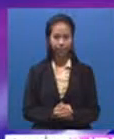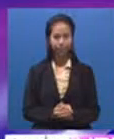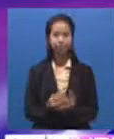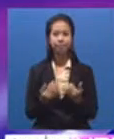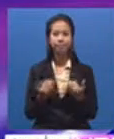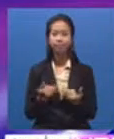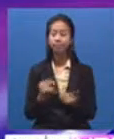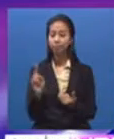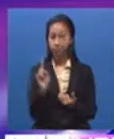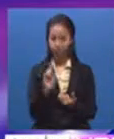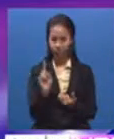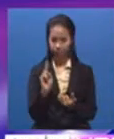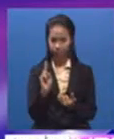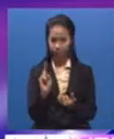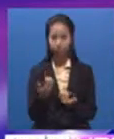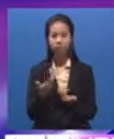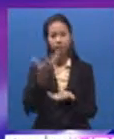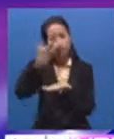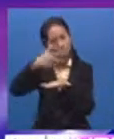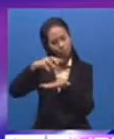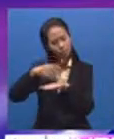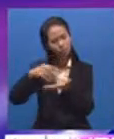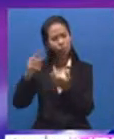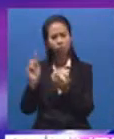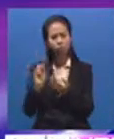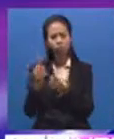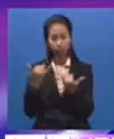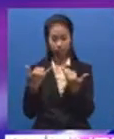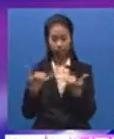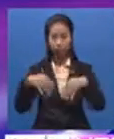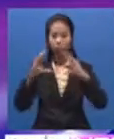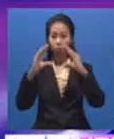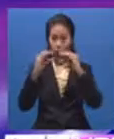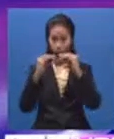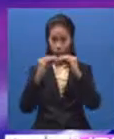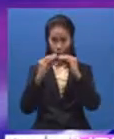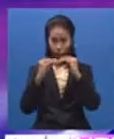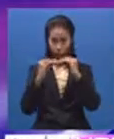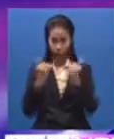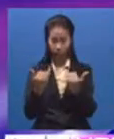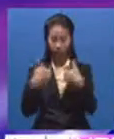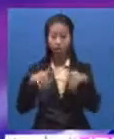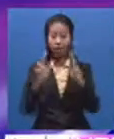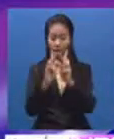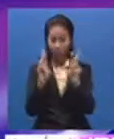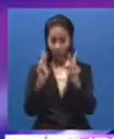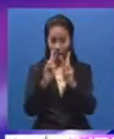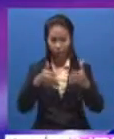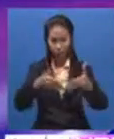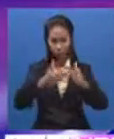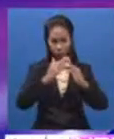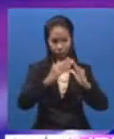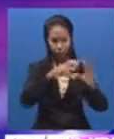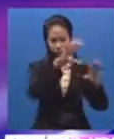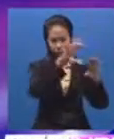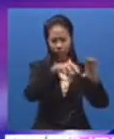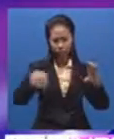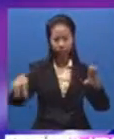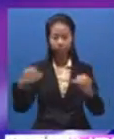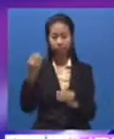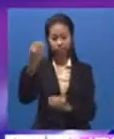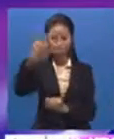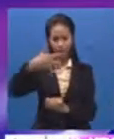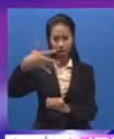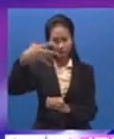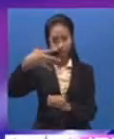มาต่อกันที่ประเด็นทางการเมืองกันบ้างค่ะที่ประชุมสภาปฏิรูปแห่งชาติตั้งคณะกรรมาธิการวิสามัญ 5คณะเพื่อรวบรวมแนว